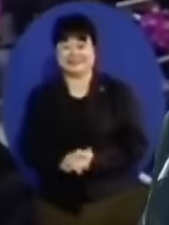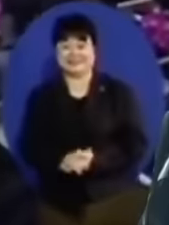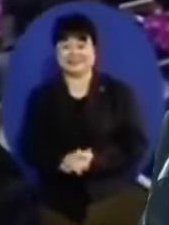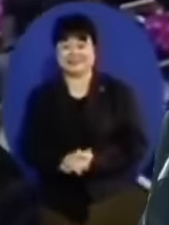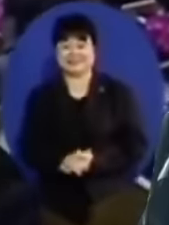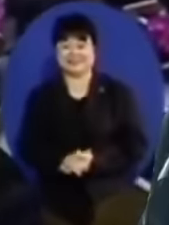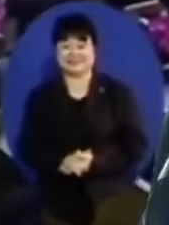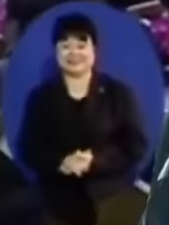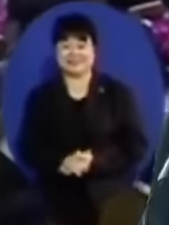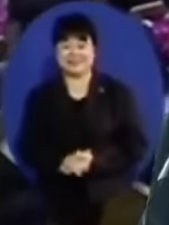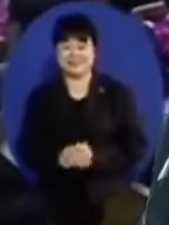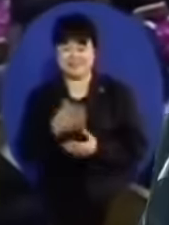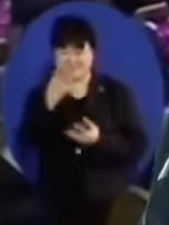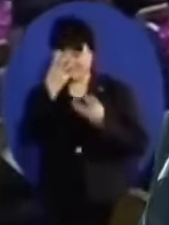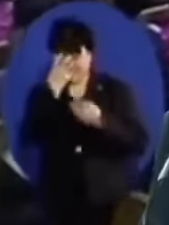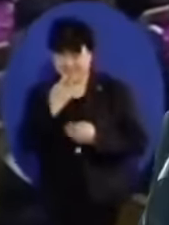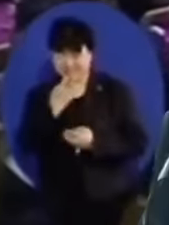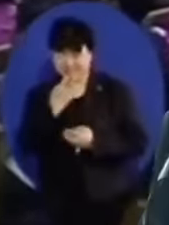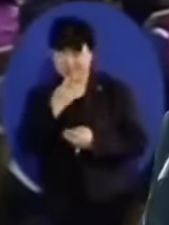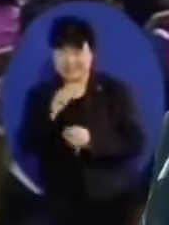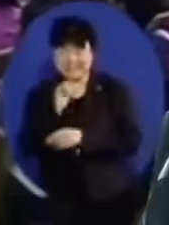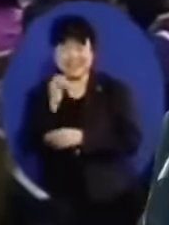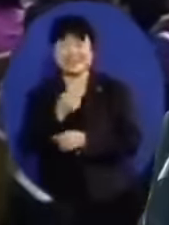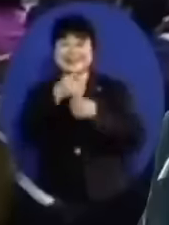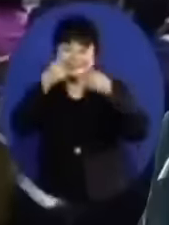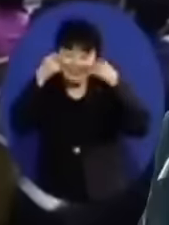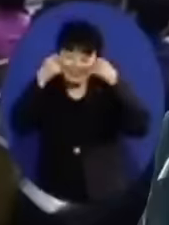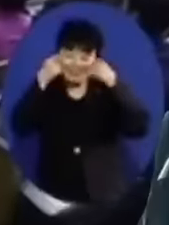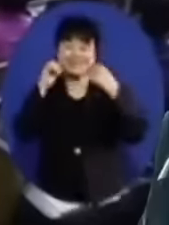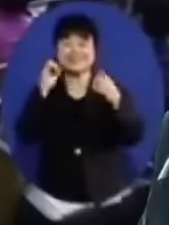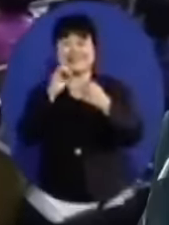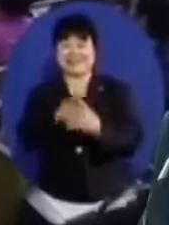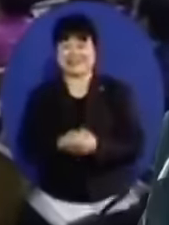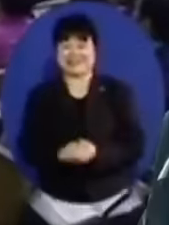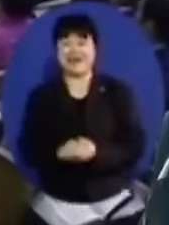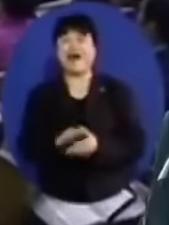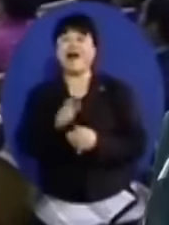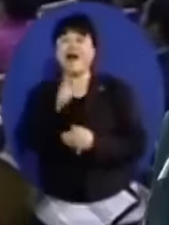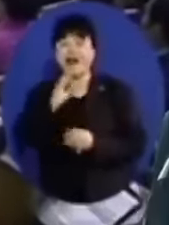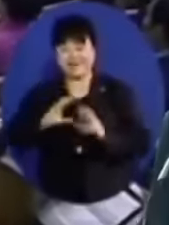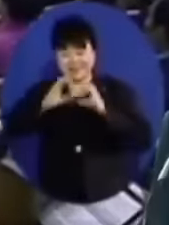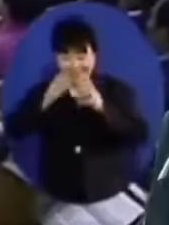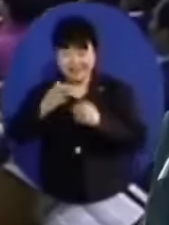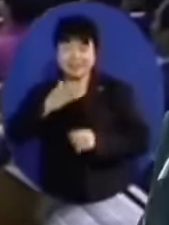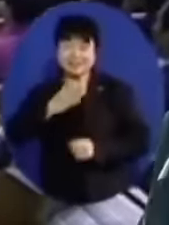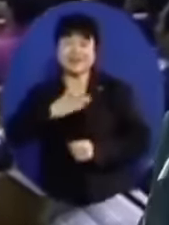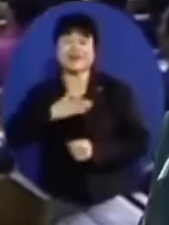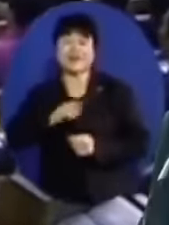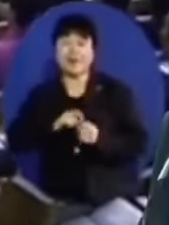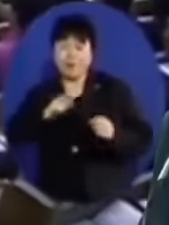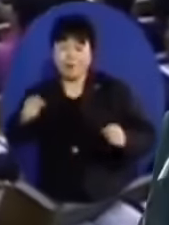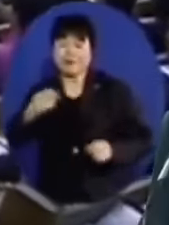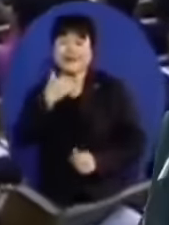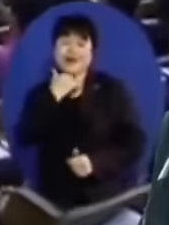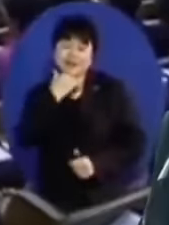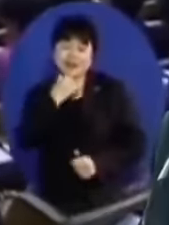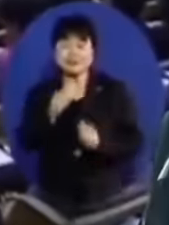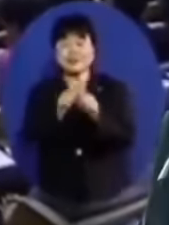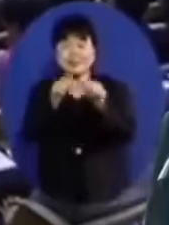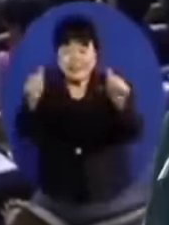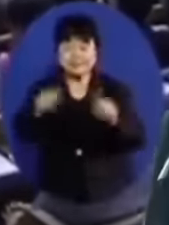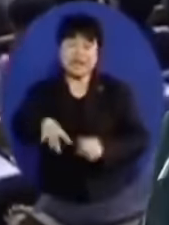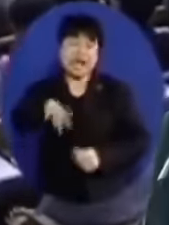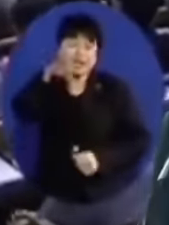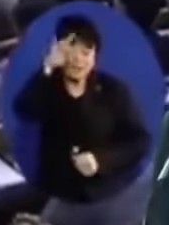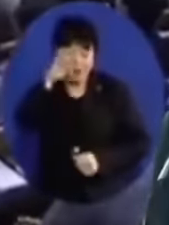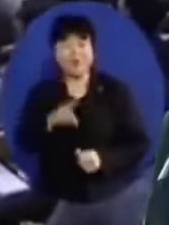잔뜩 험악한 인상을 하고 있는 기사에게 웃으면서 이렇게 말했습니다. 세상에, 저를 이렇게 오랫동안 기다려주는 남자는